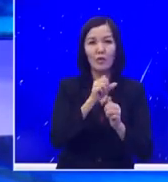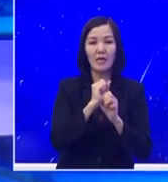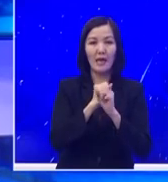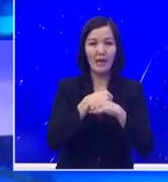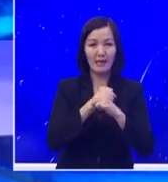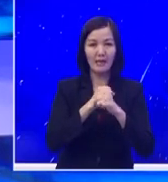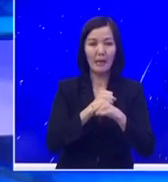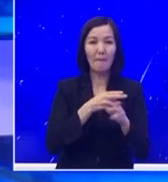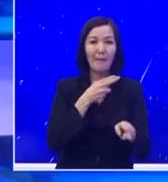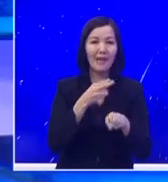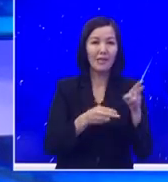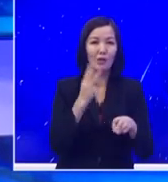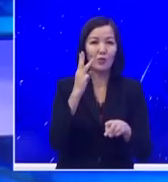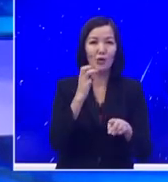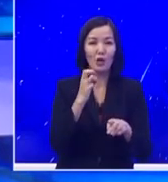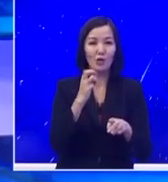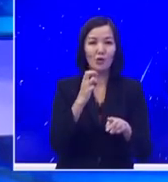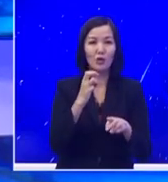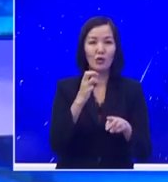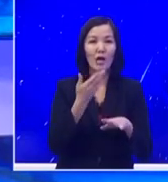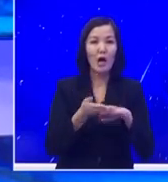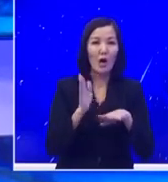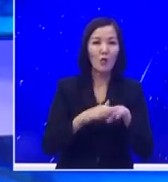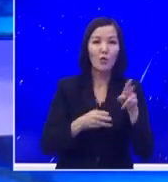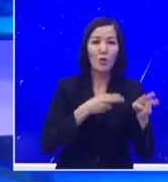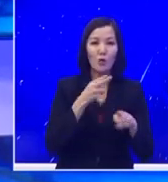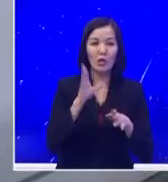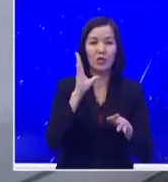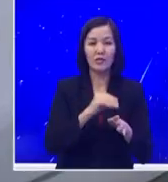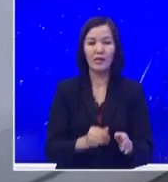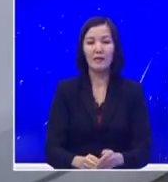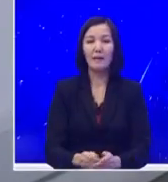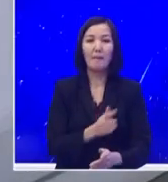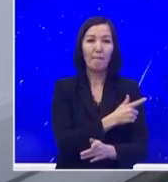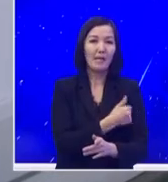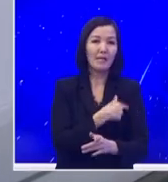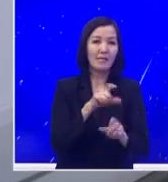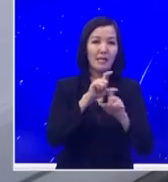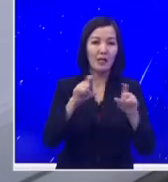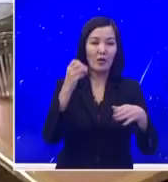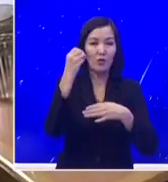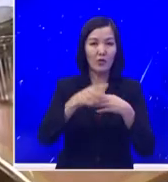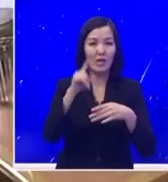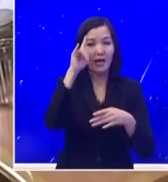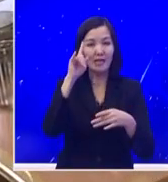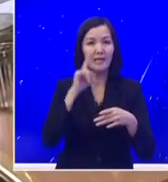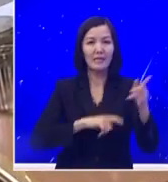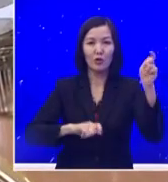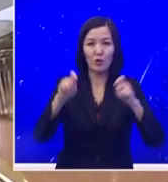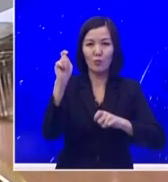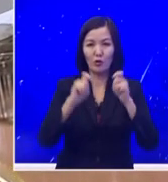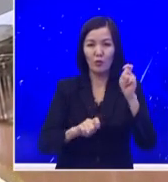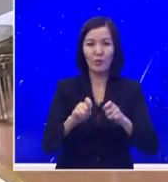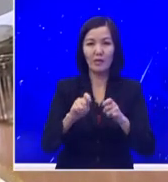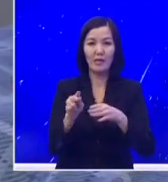эндопротездеу бойынша 200-ден астам ауыр ота жасайды. Медициналық орталыққа тұрғындар Қазақстанның түкпір-түкпірінен